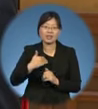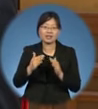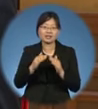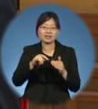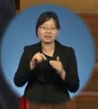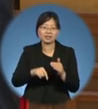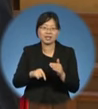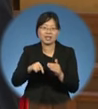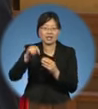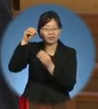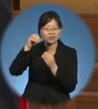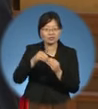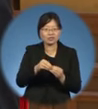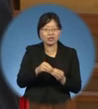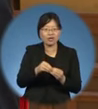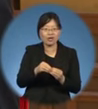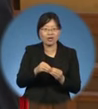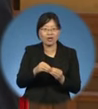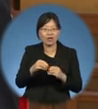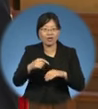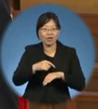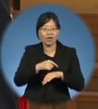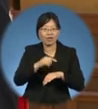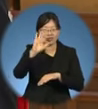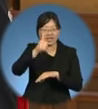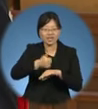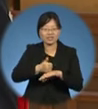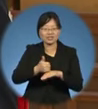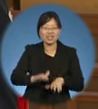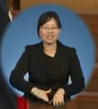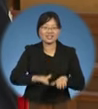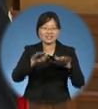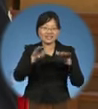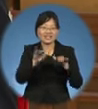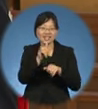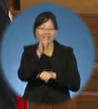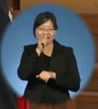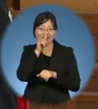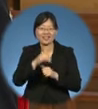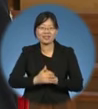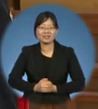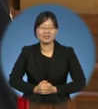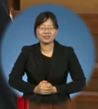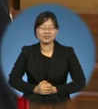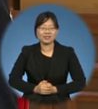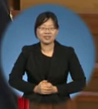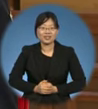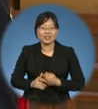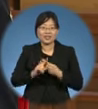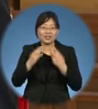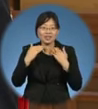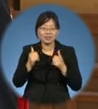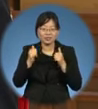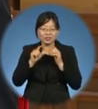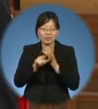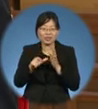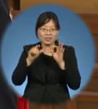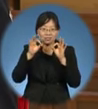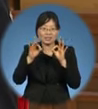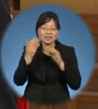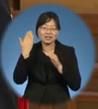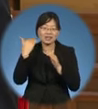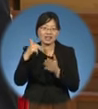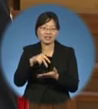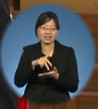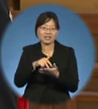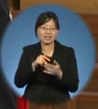그 유전인자가 나중에 그런 좀 그래요. 예. 중학교 졸업할 때까지만 해도 그때 당시까지만